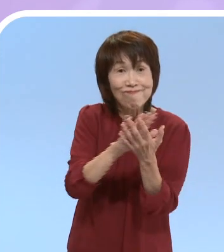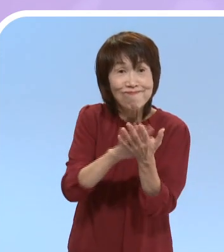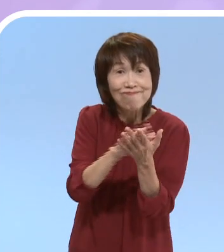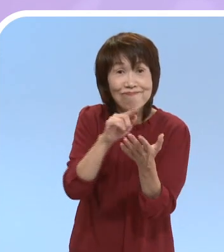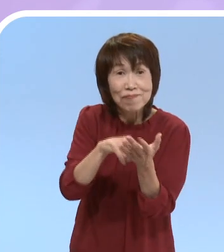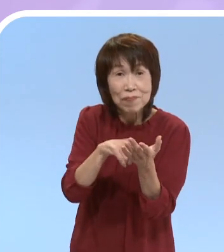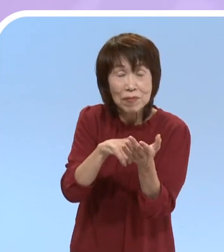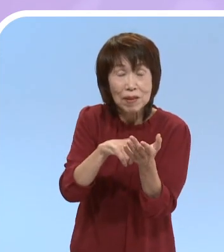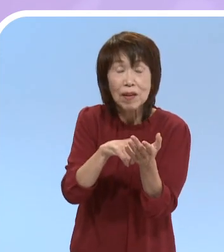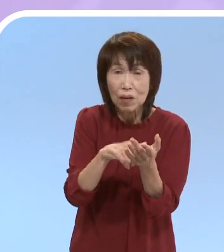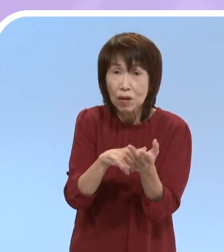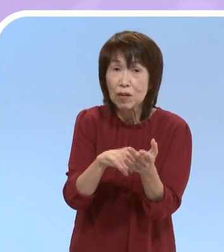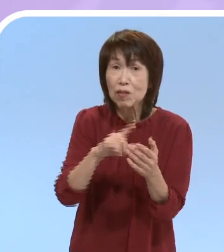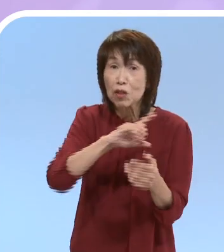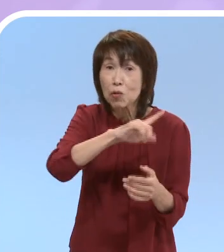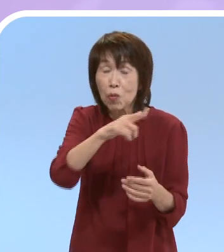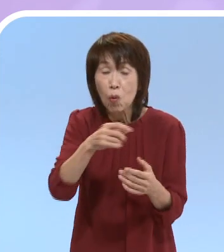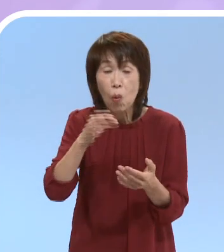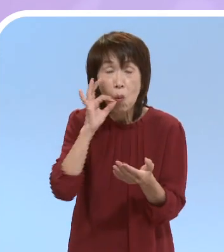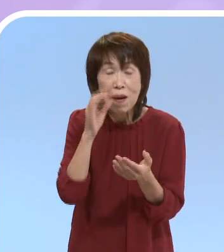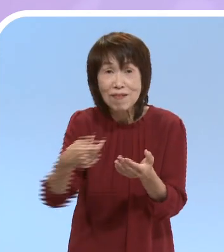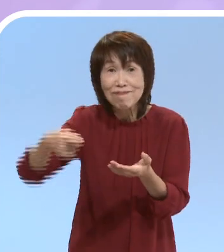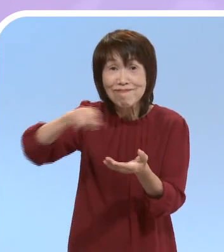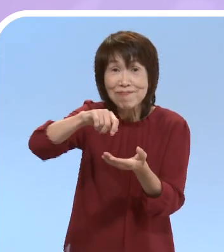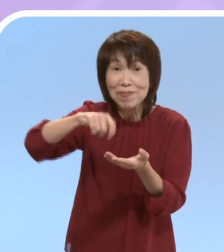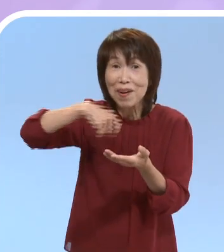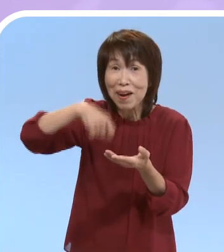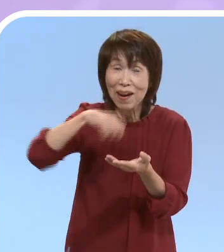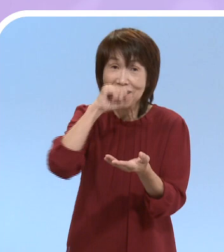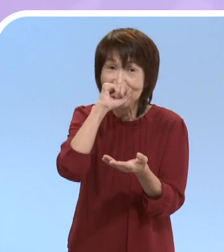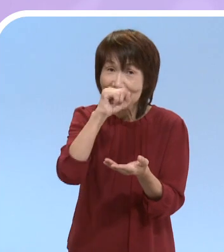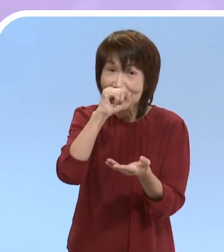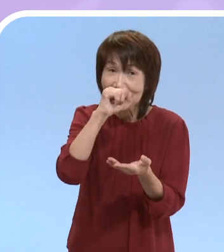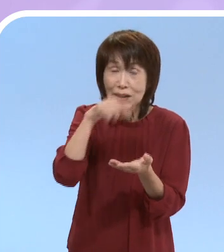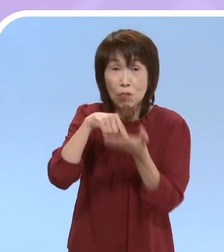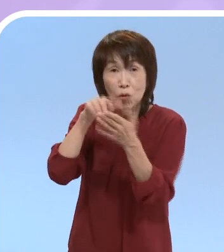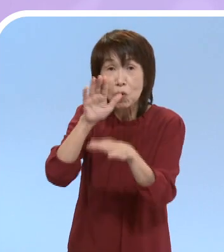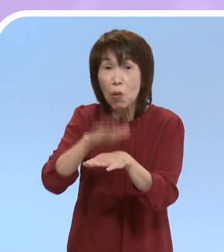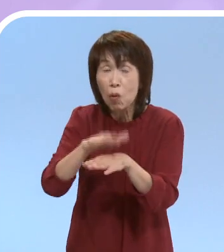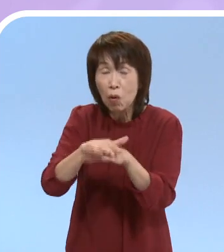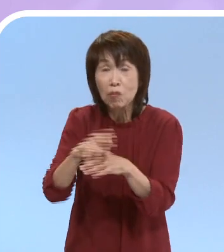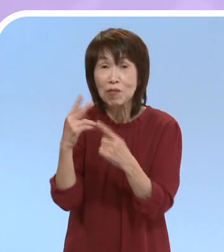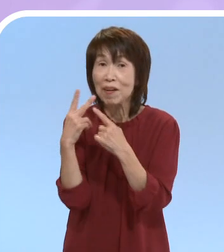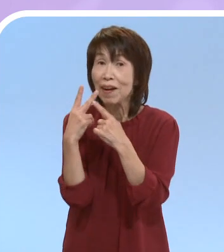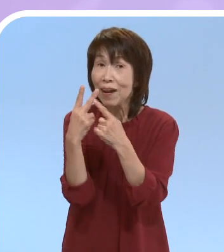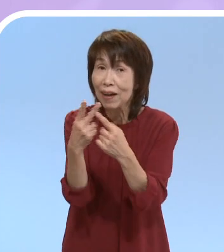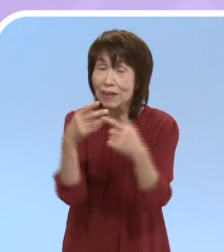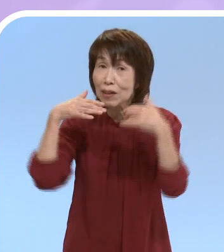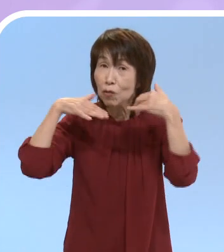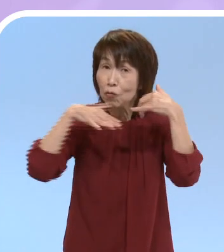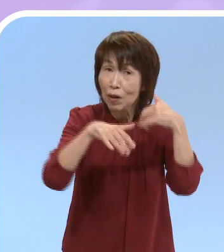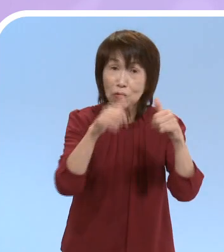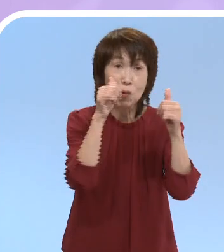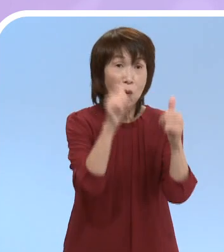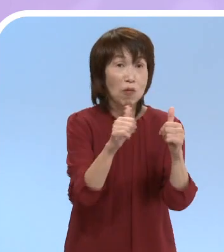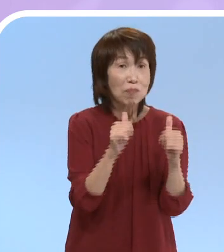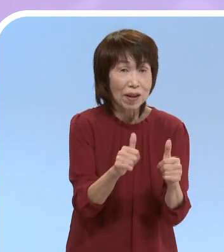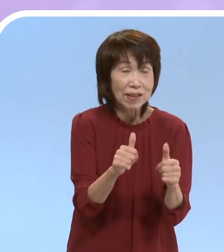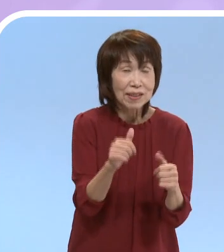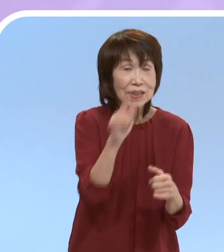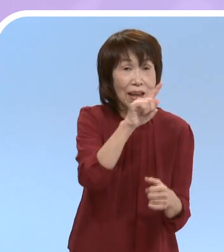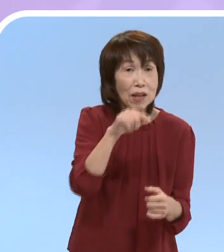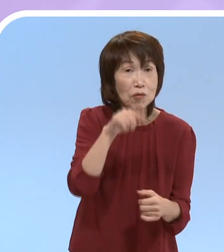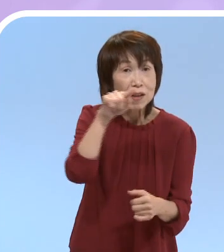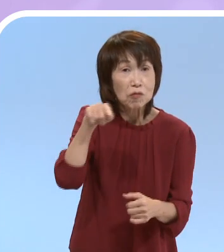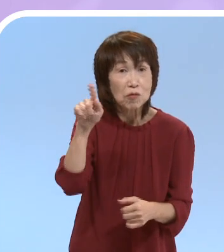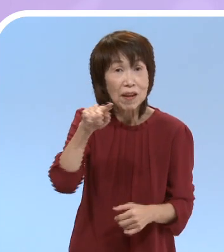たり、まさに万能の一品。ご応募はハガキ、ファックス、番組ホームページ、そして番